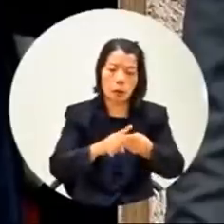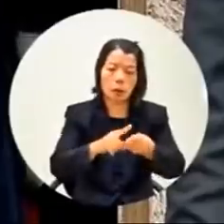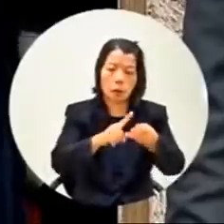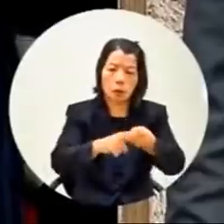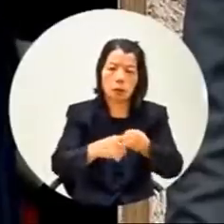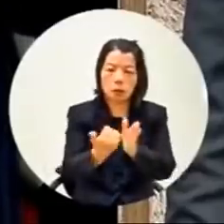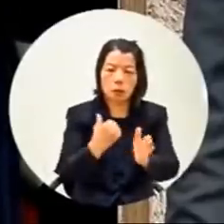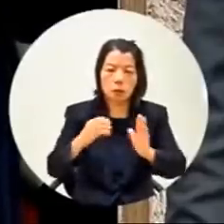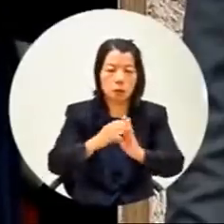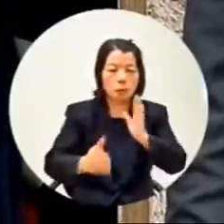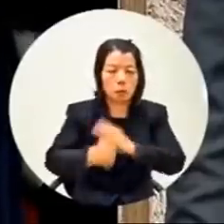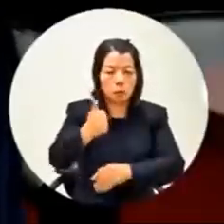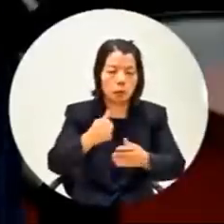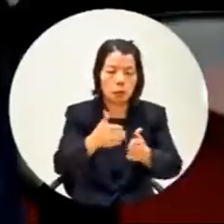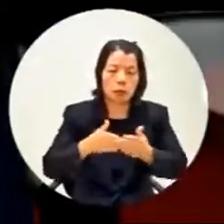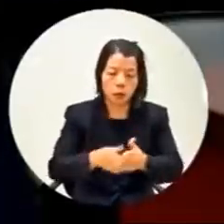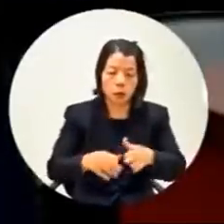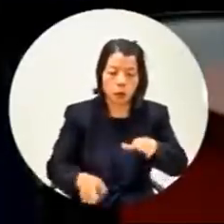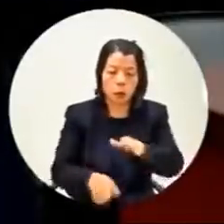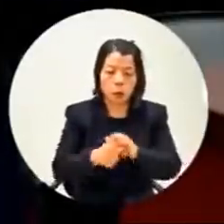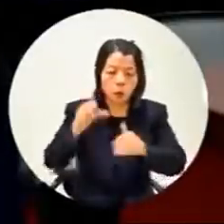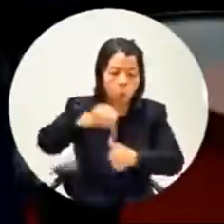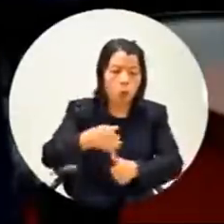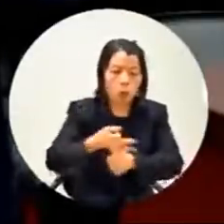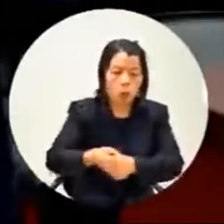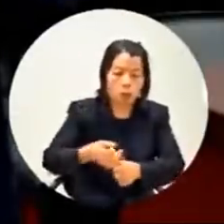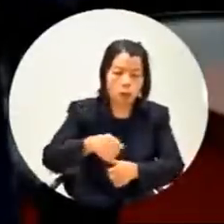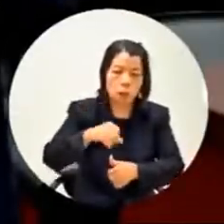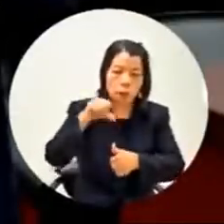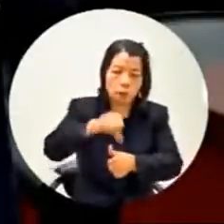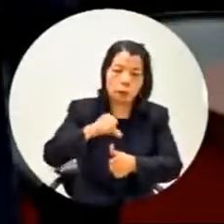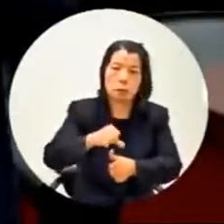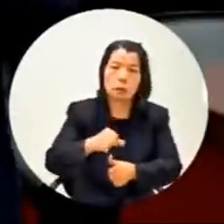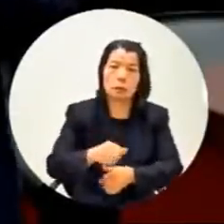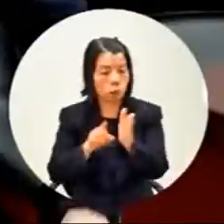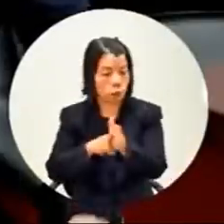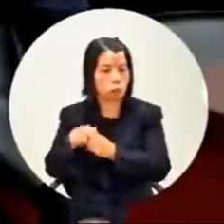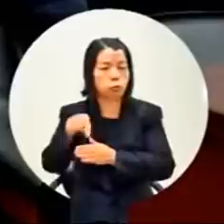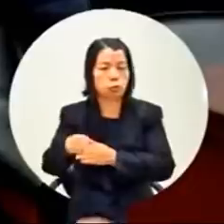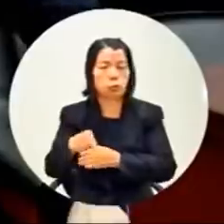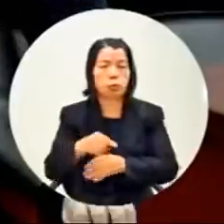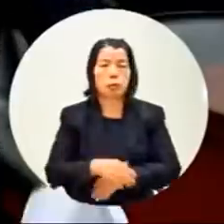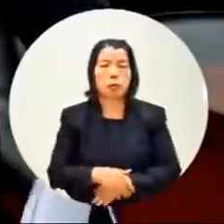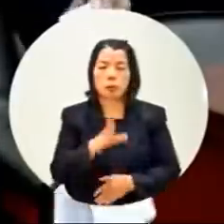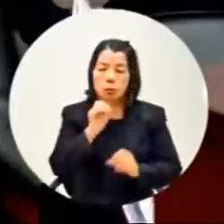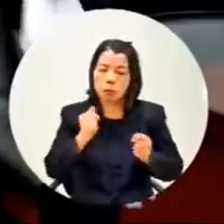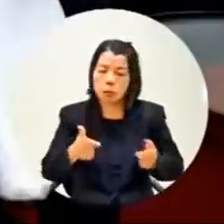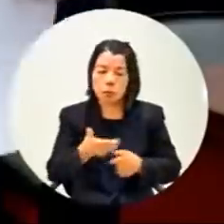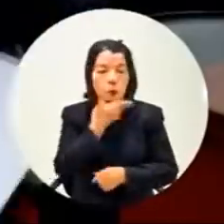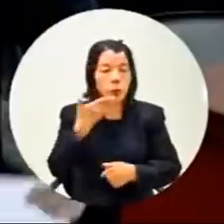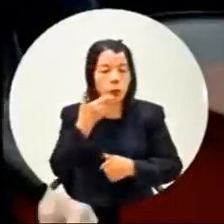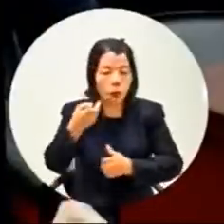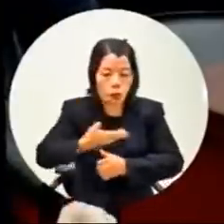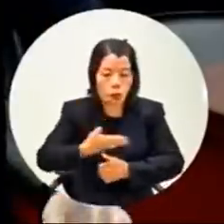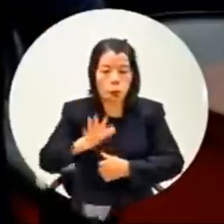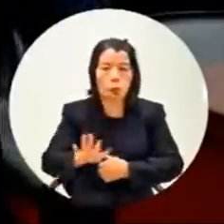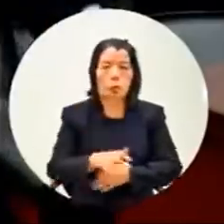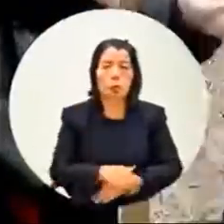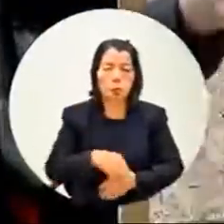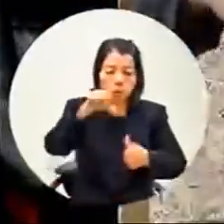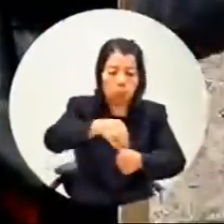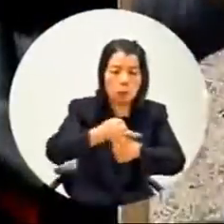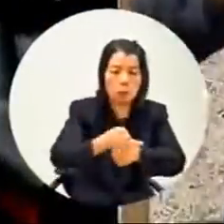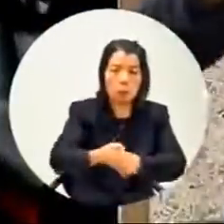罚金，少缴了罚金，是不是利益？请问一下局长，你念法律的，是不是利益？ 你罚金当然，